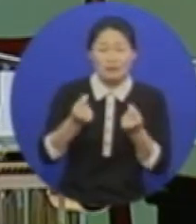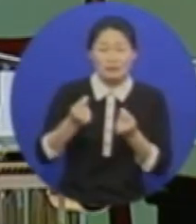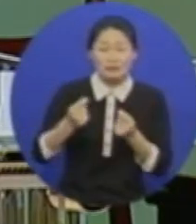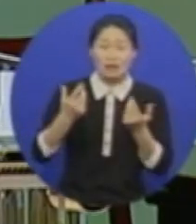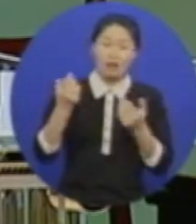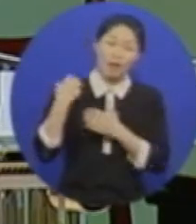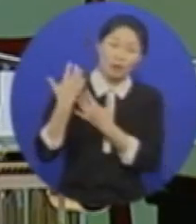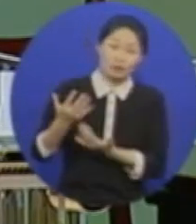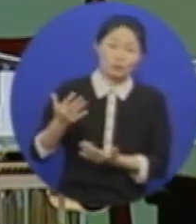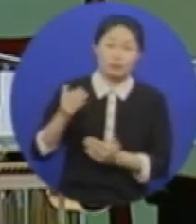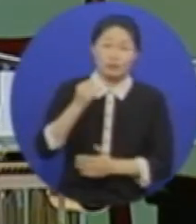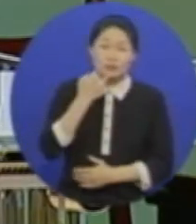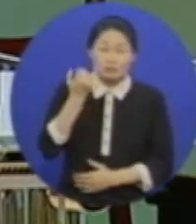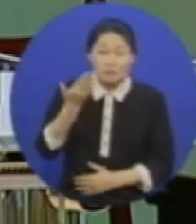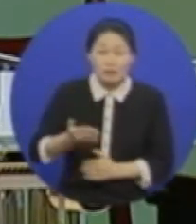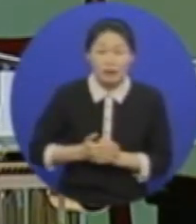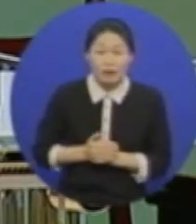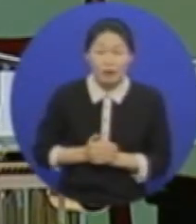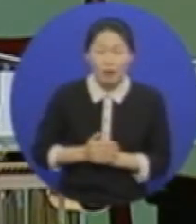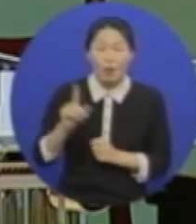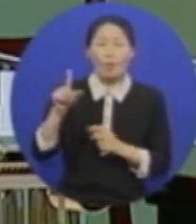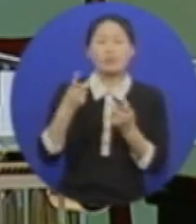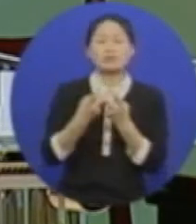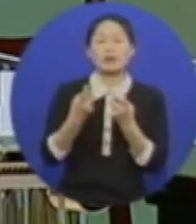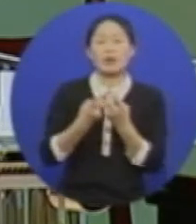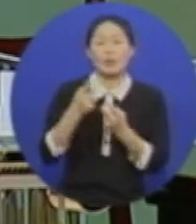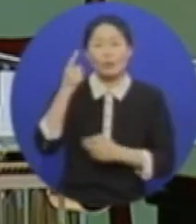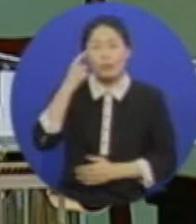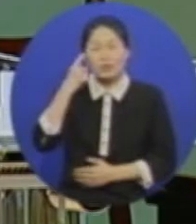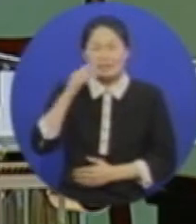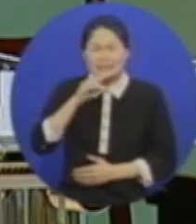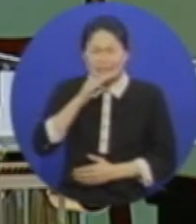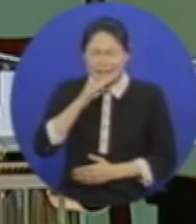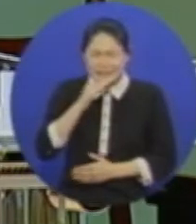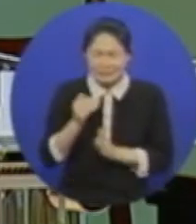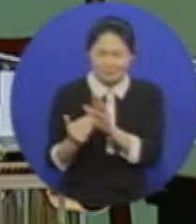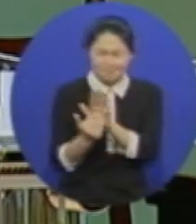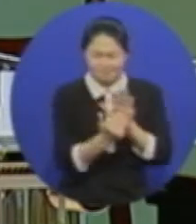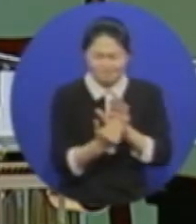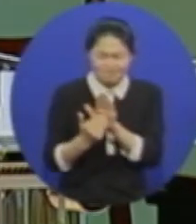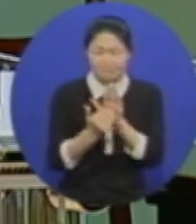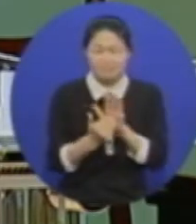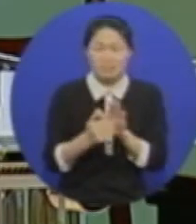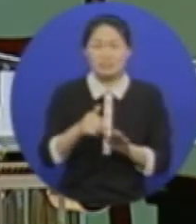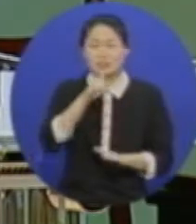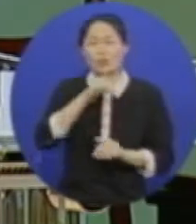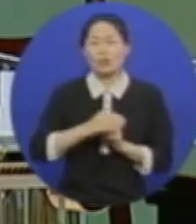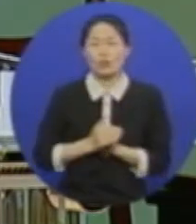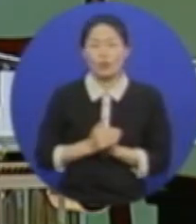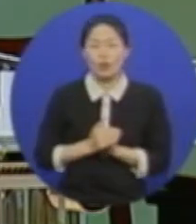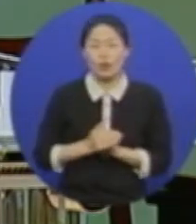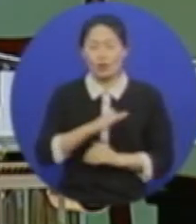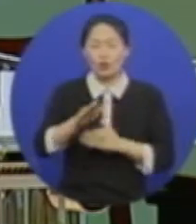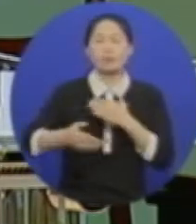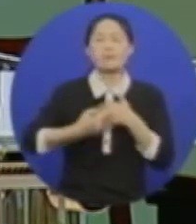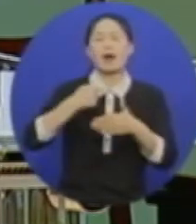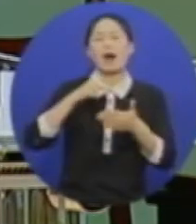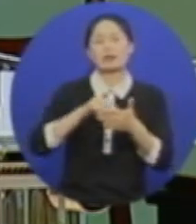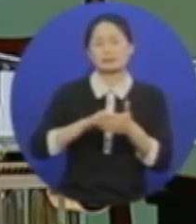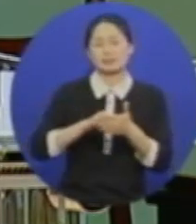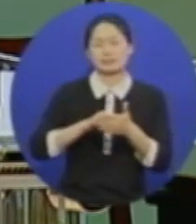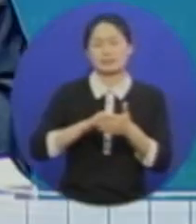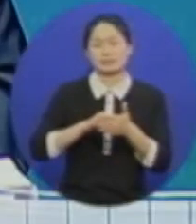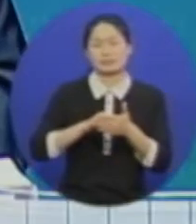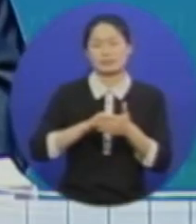어떻게 하려고 그렇게 하시는 거예요 진짜 단속해야 될 때가 따로 있지요 여러분 마음 이잖아요